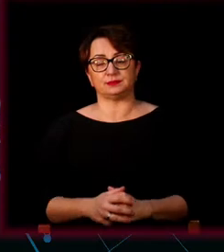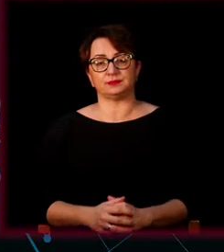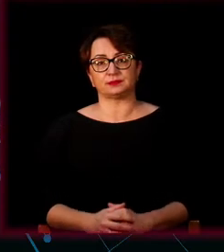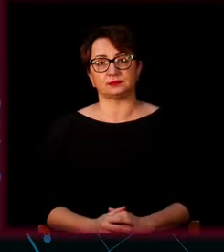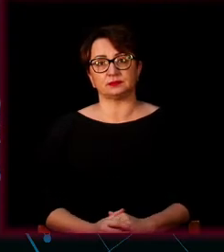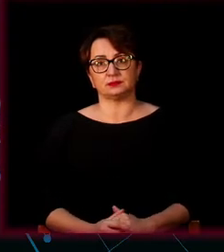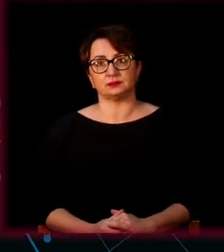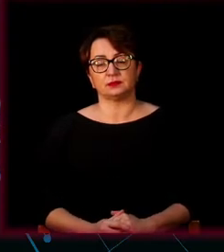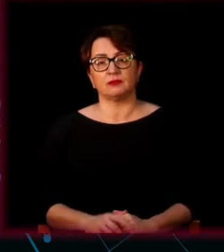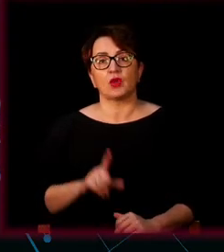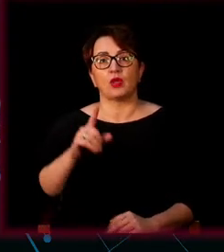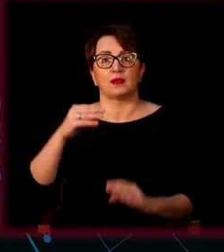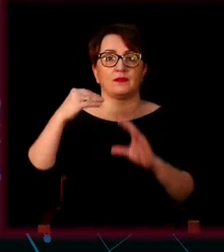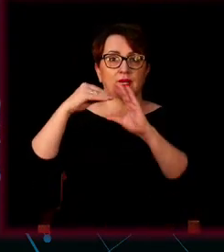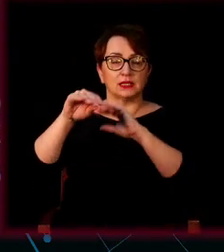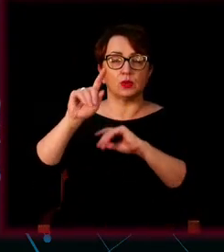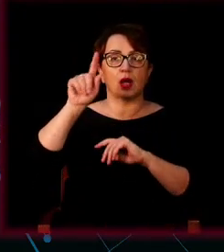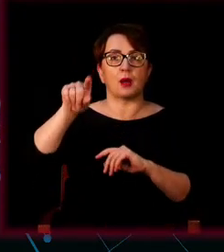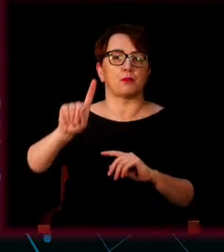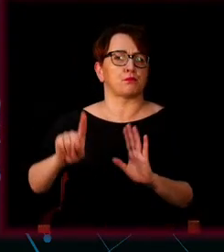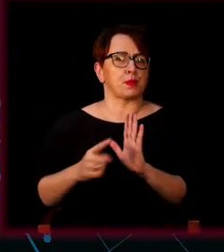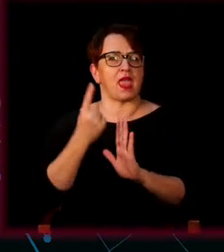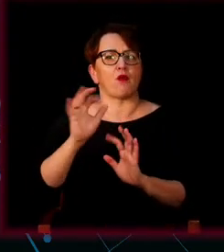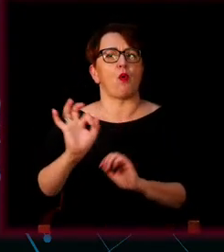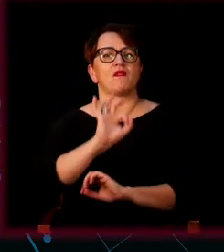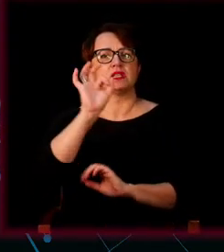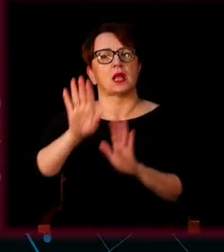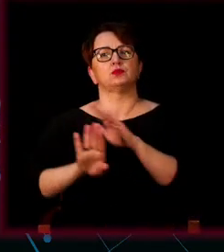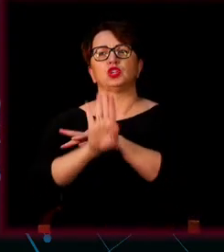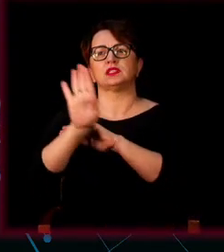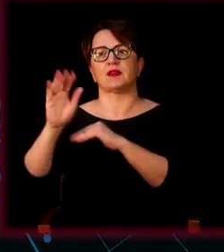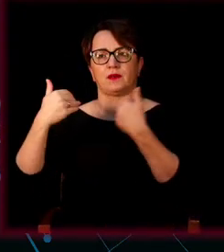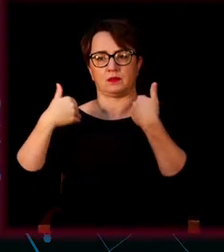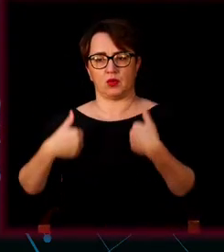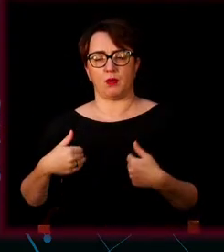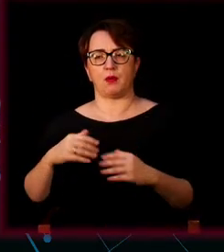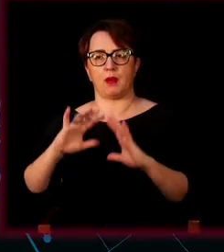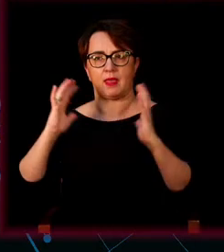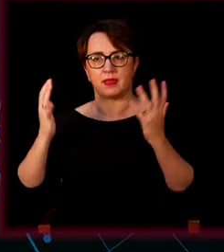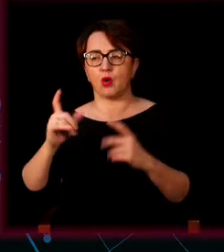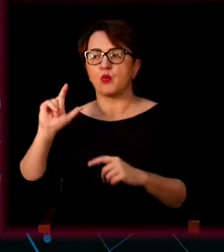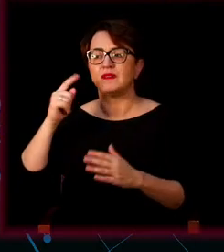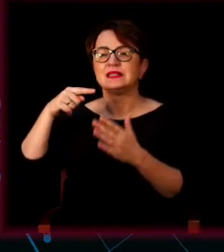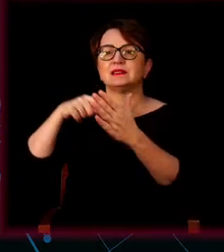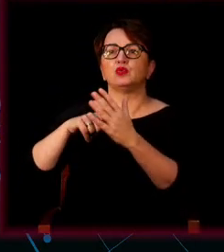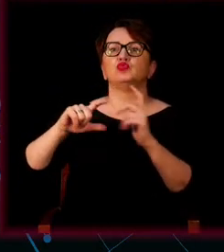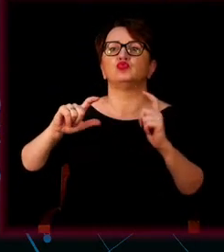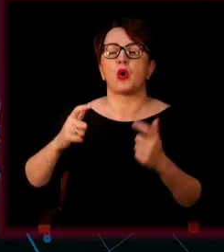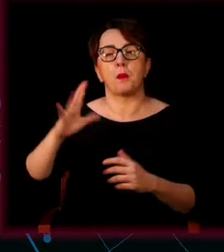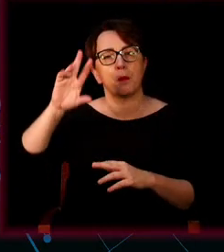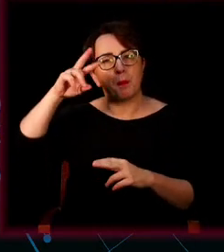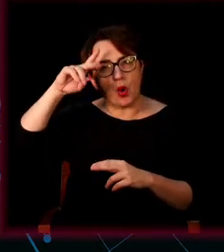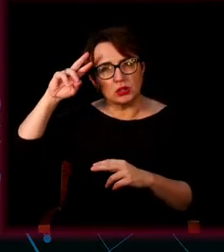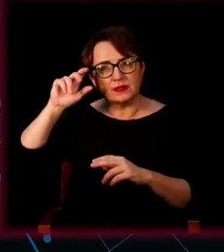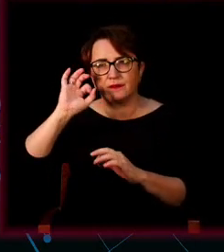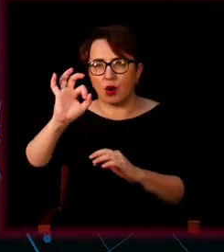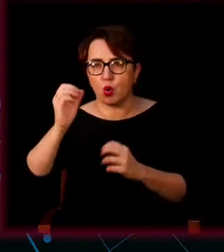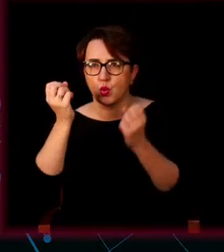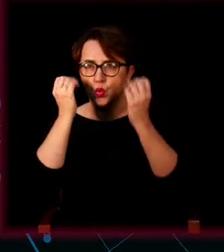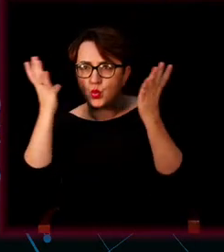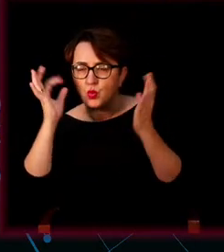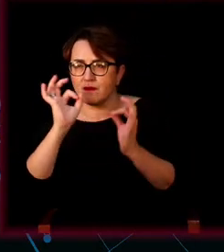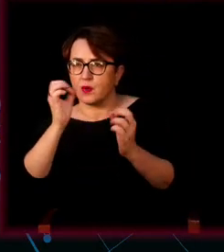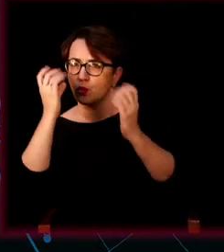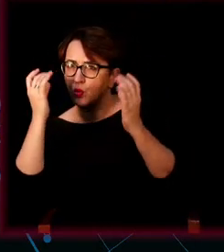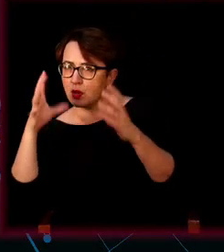peryferia. I on tam zostaje wysłany jako taki pierwszy oficjalny przedstawiciel tej planety. Jego głównym celem jest poznanie tej kultury, poznanie kultur